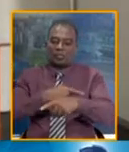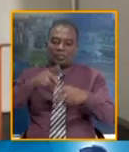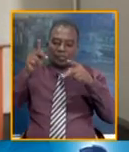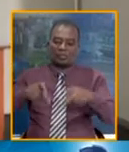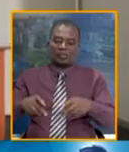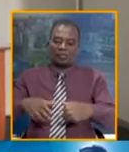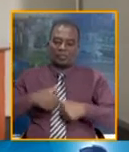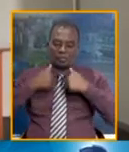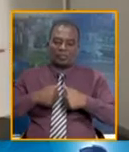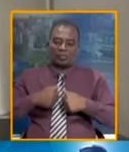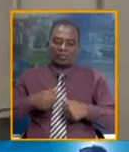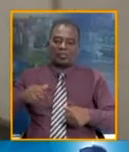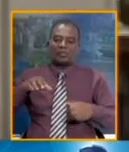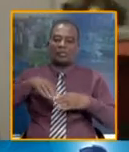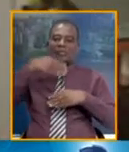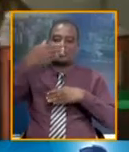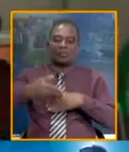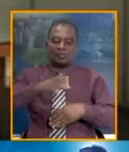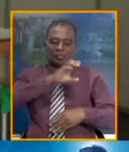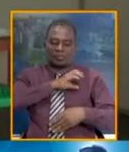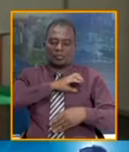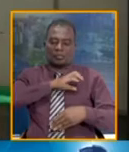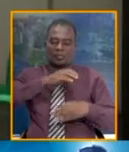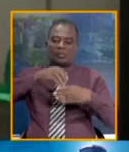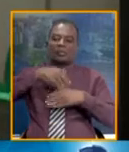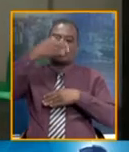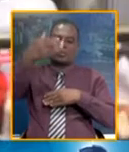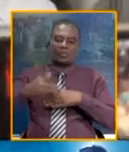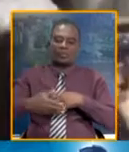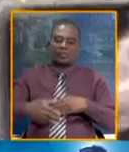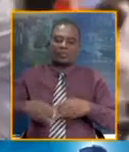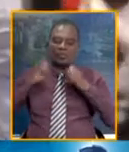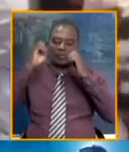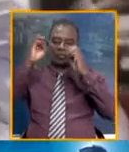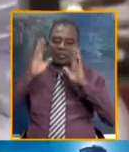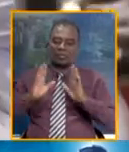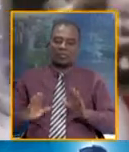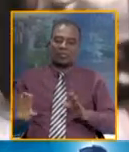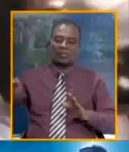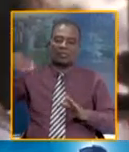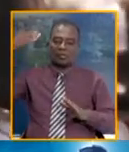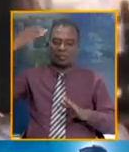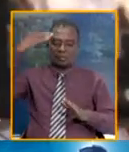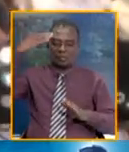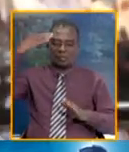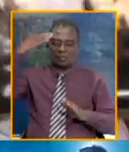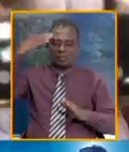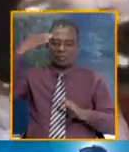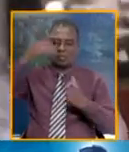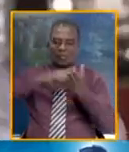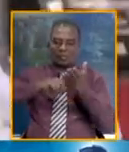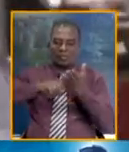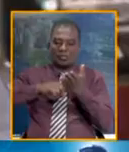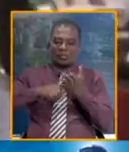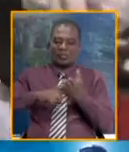les forces de défense et les enseignants. À noter que le ministre Patrick Hachi est le tout premier membre du gouvernement